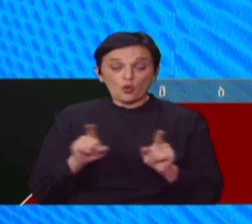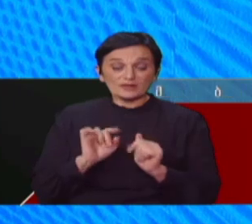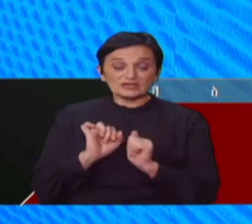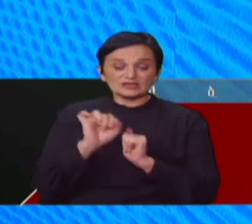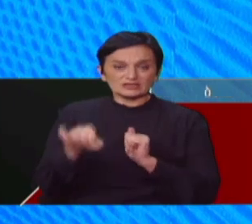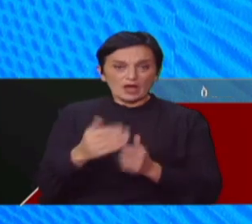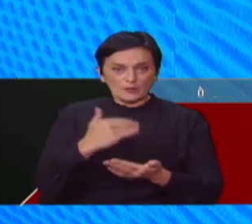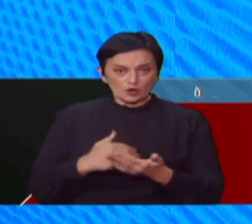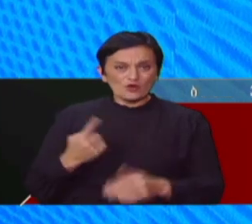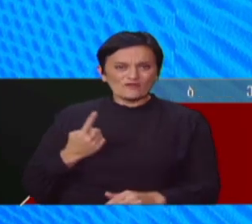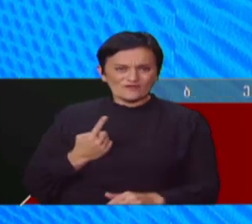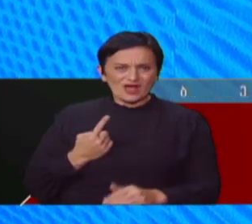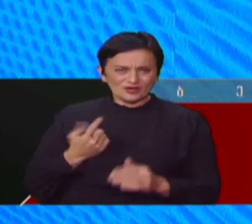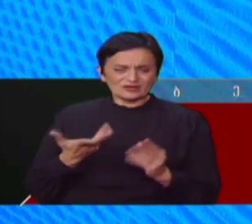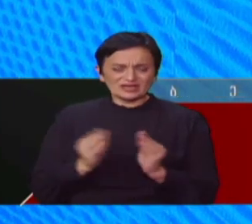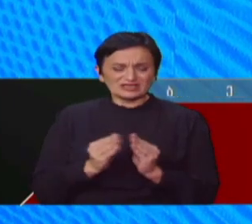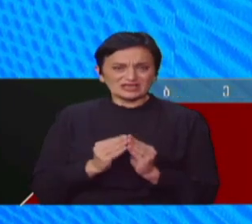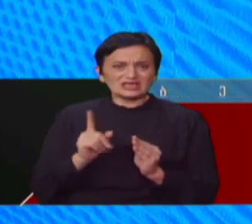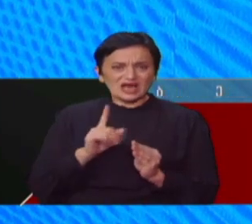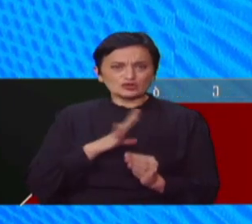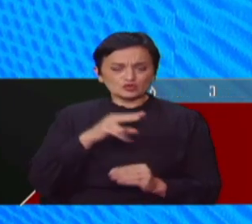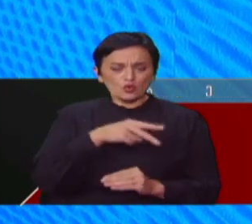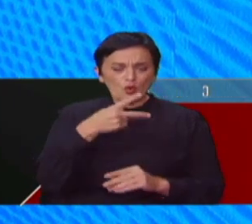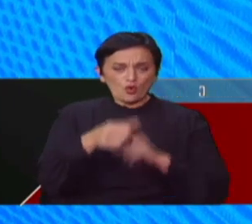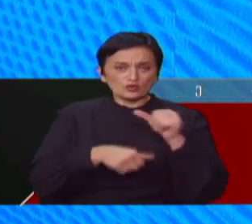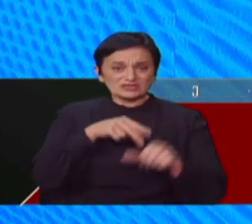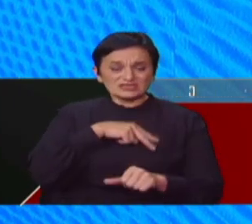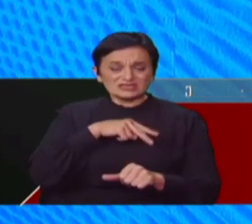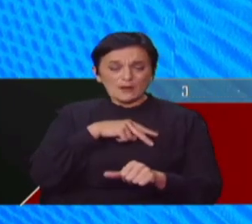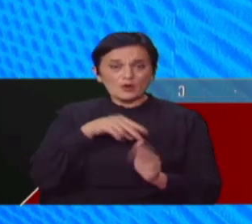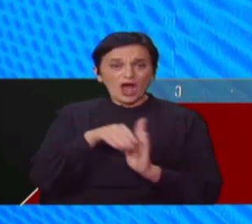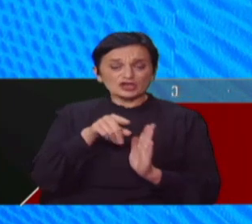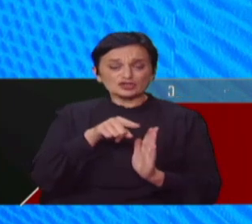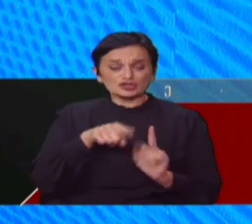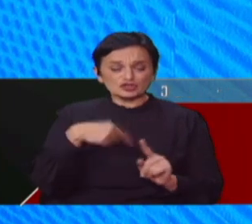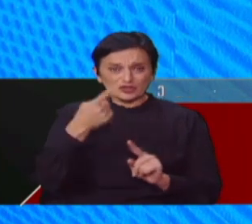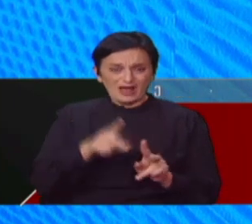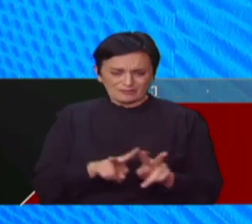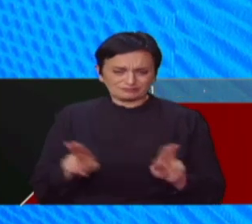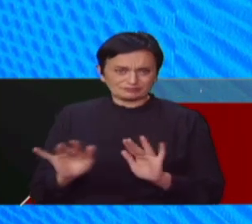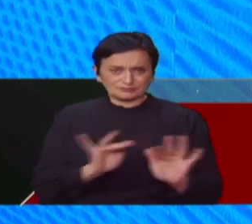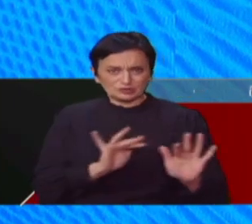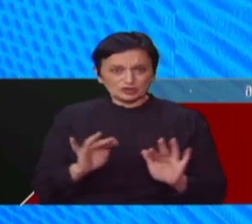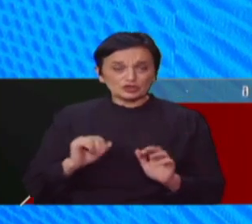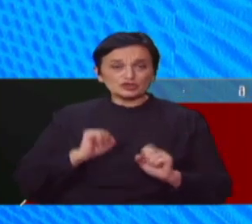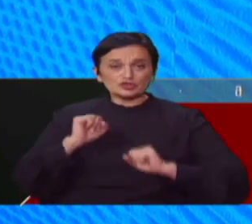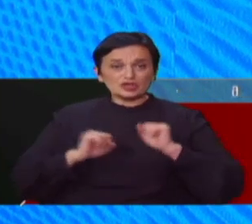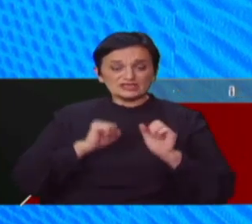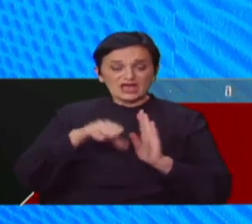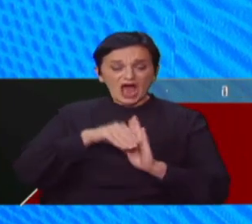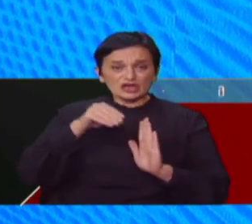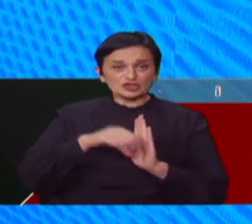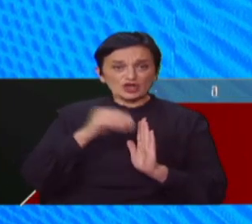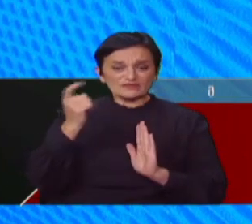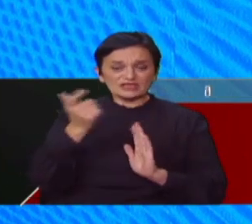ну, велодеби тахлубтиги ве сценарс, рад канвитарда, рад социли сапаламиду арчанеби шемдег, и синит шехебиан арчанеби с